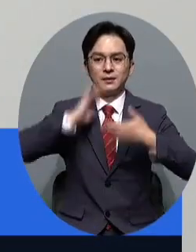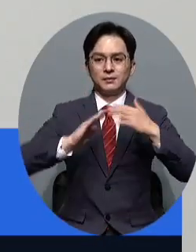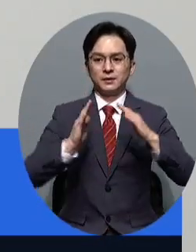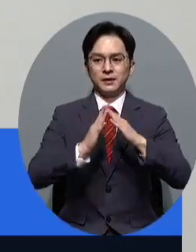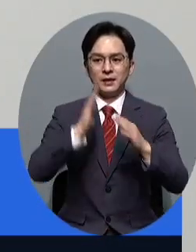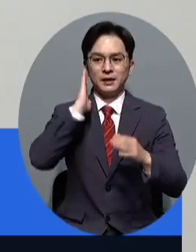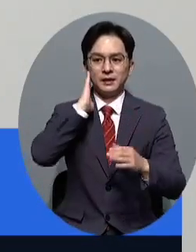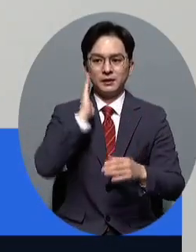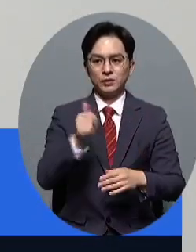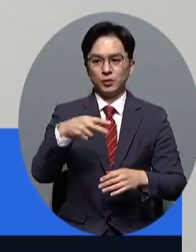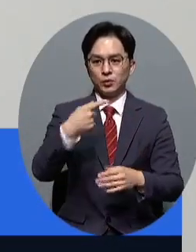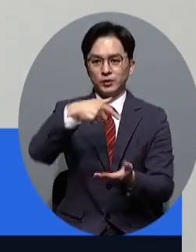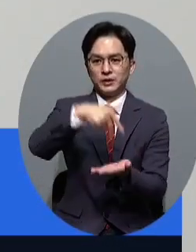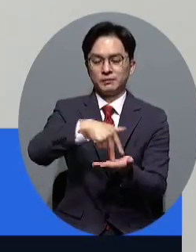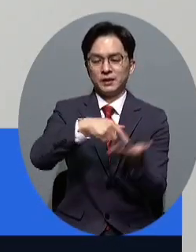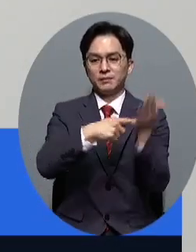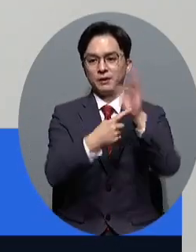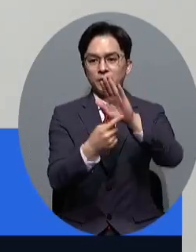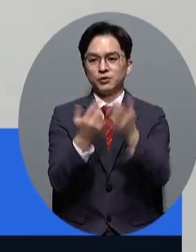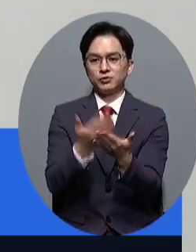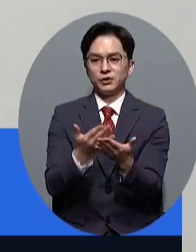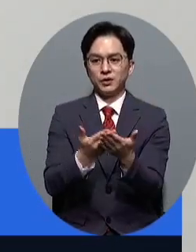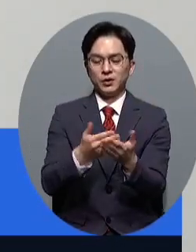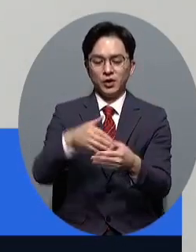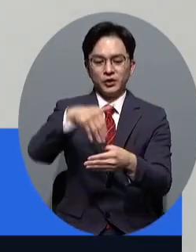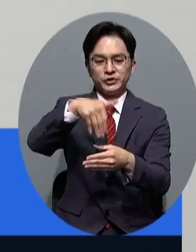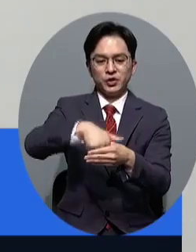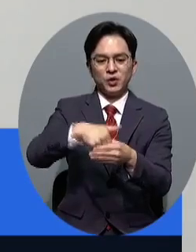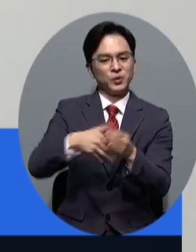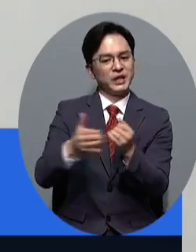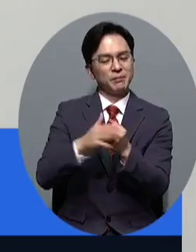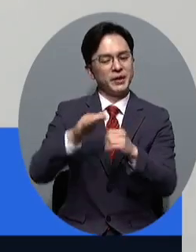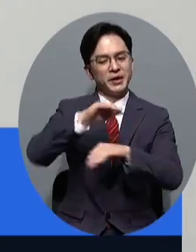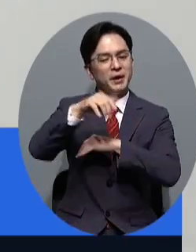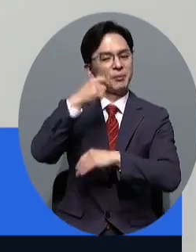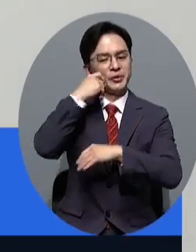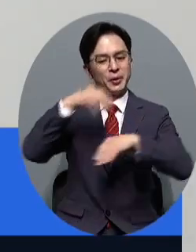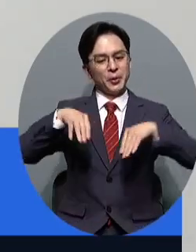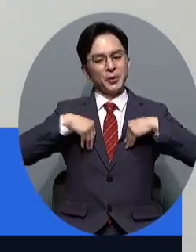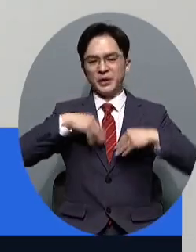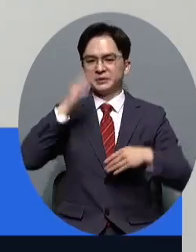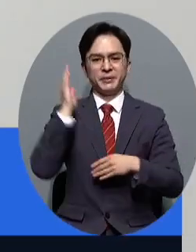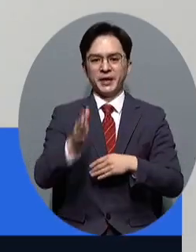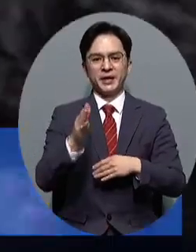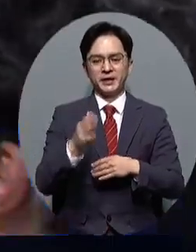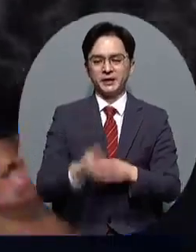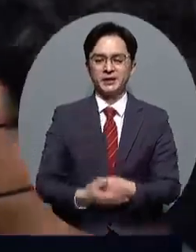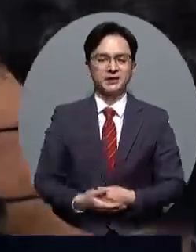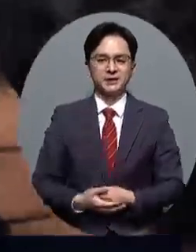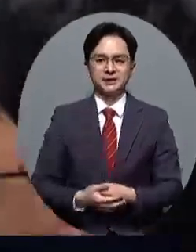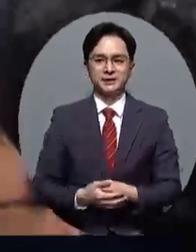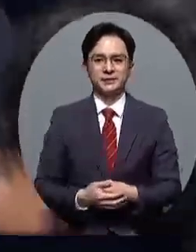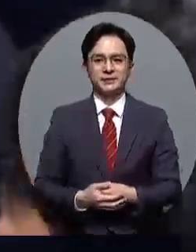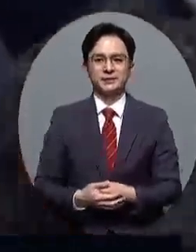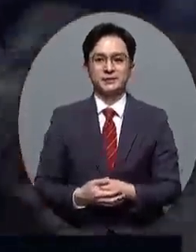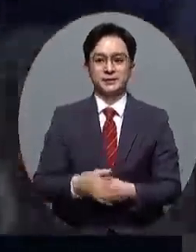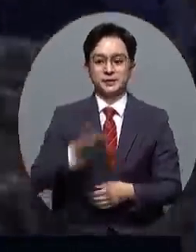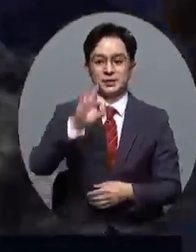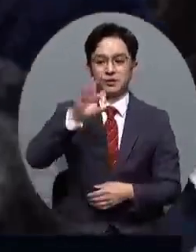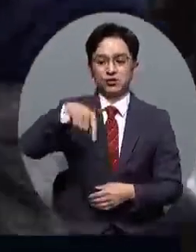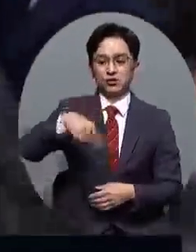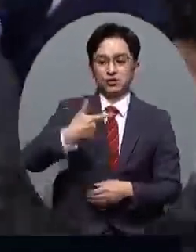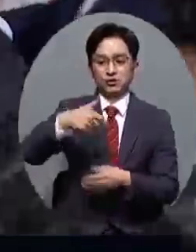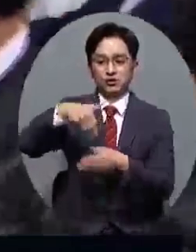밝히십시오. 선거를 앞둔 민감한 시기라는 변명으로 피해가야 할 사안이 아닙니다. 윤석열 캠프